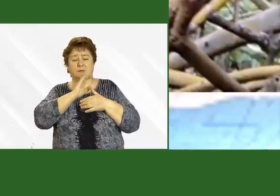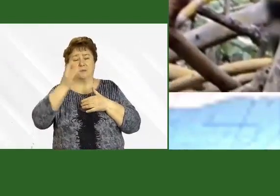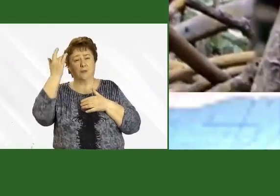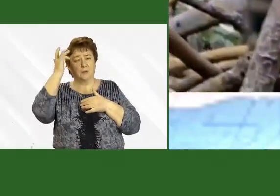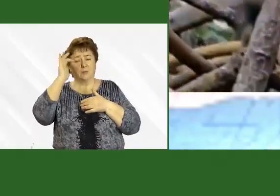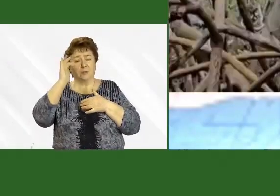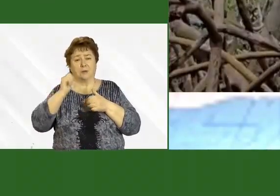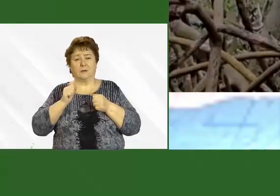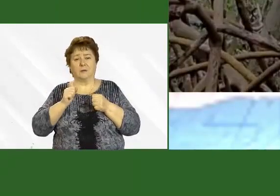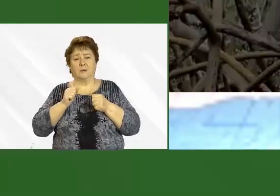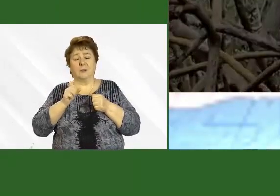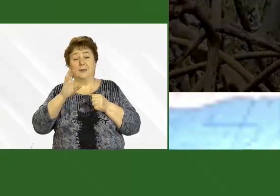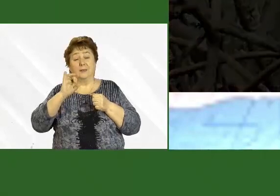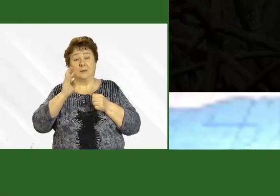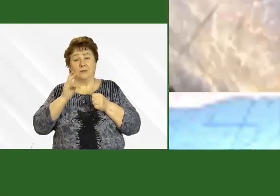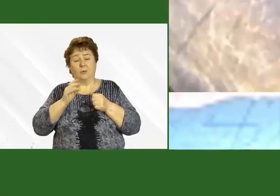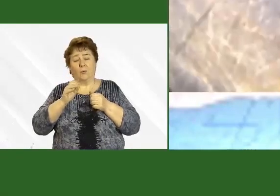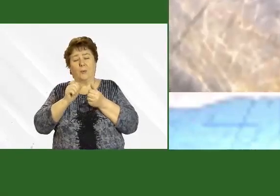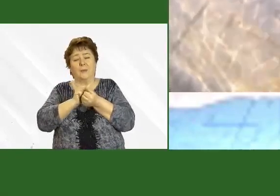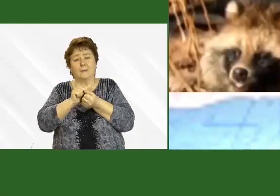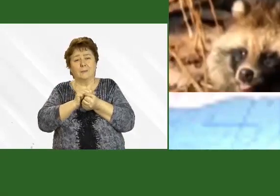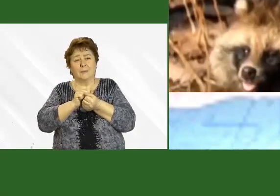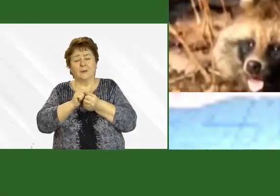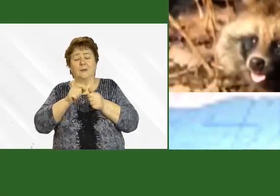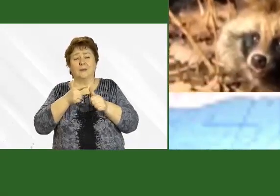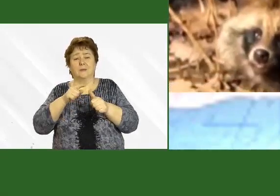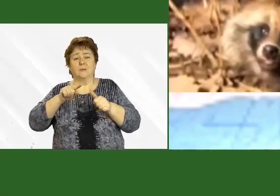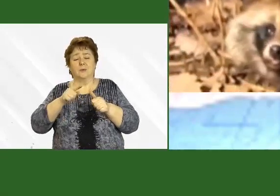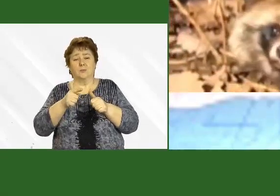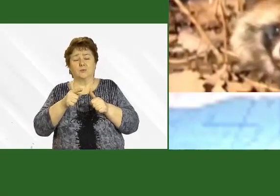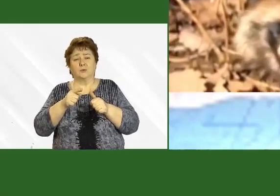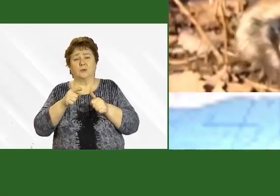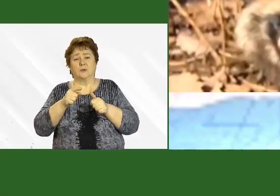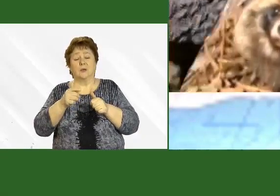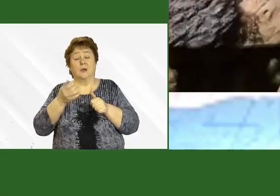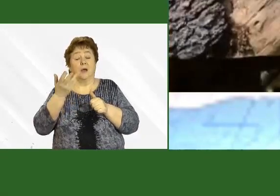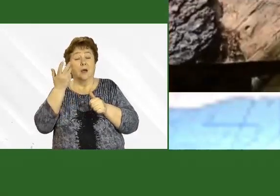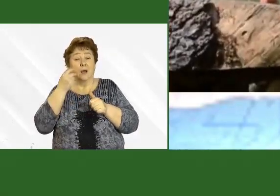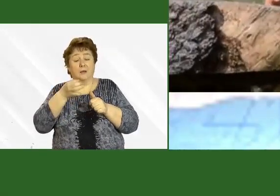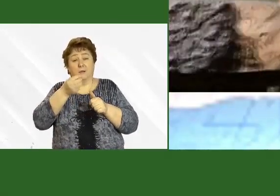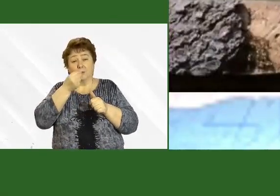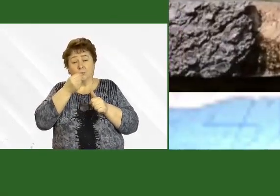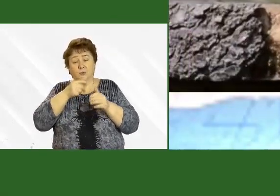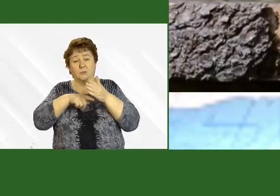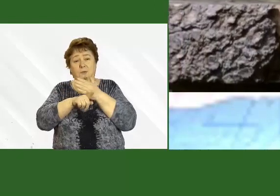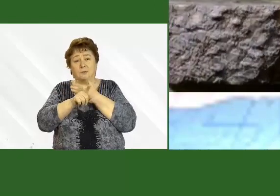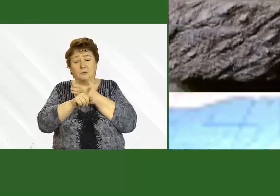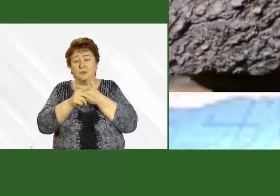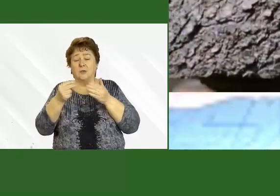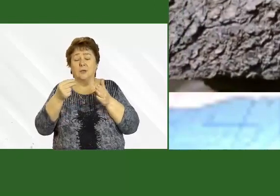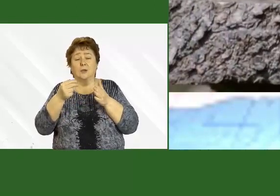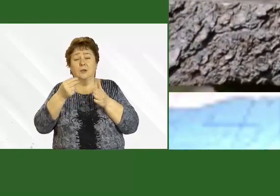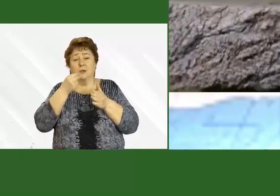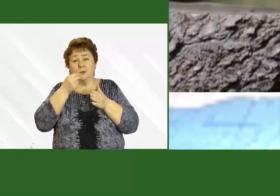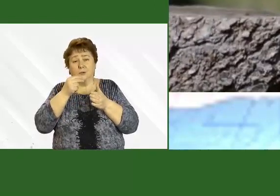и енот-полоскун назван так потому что перед едой пищу он всегда